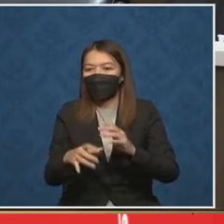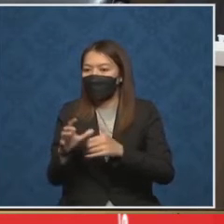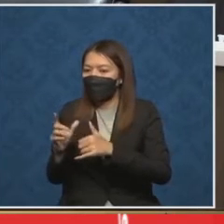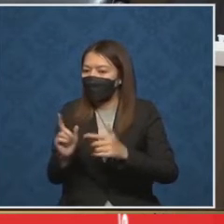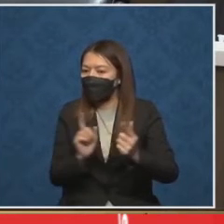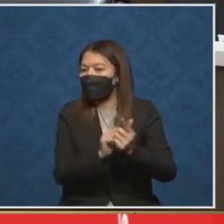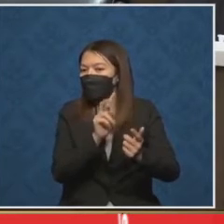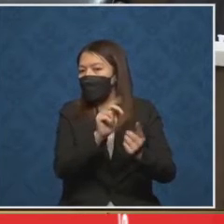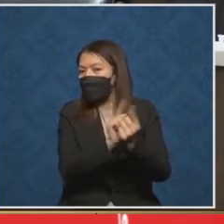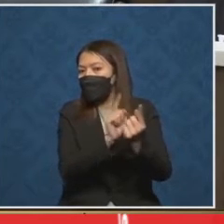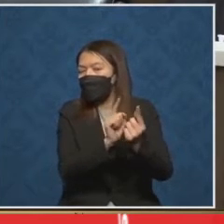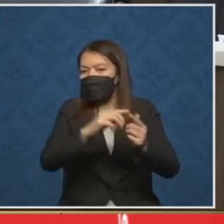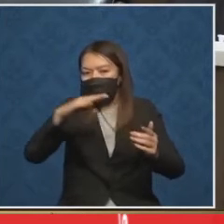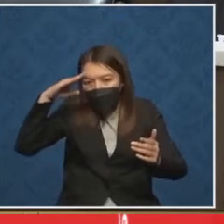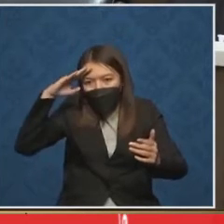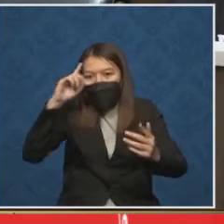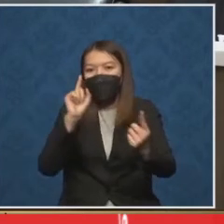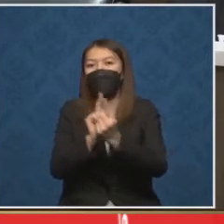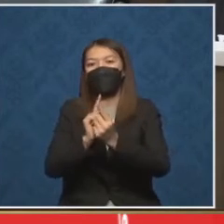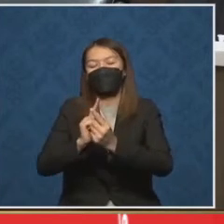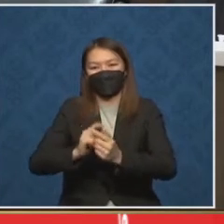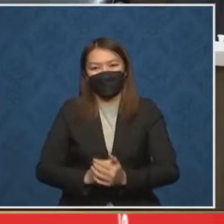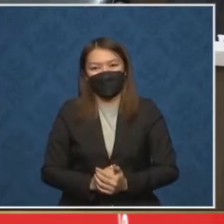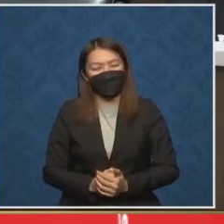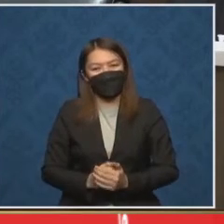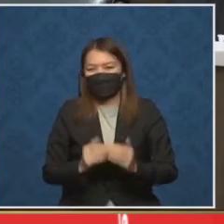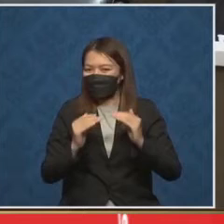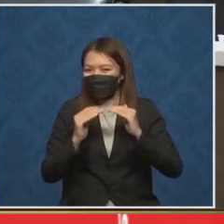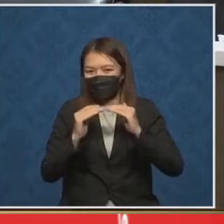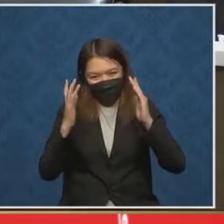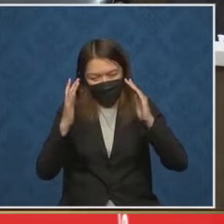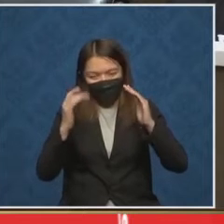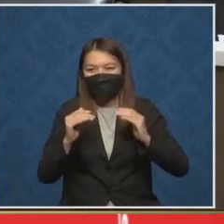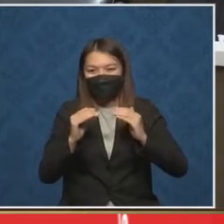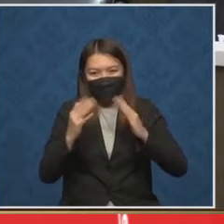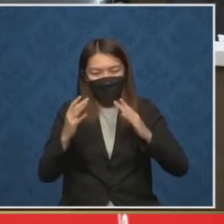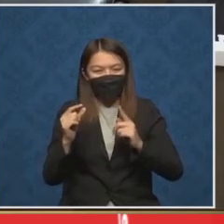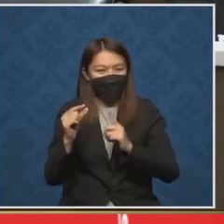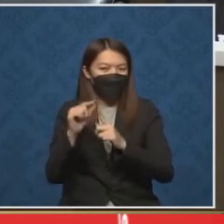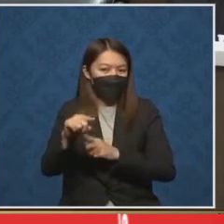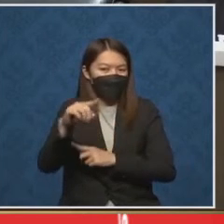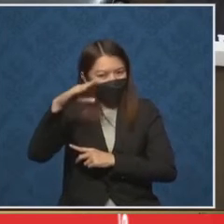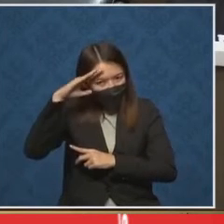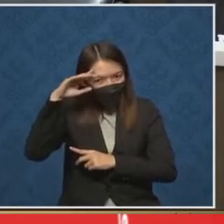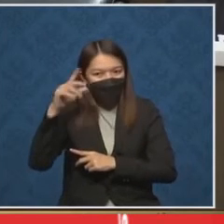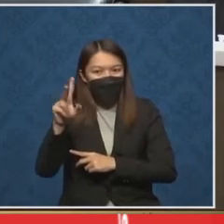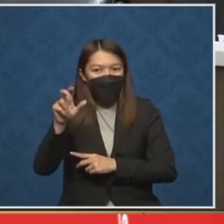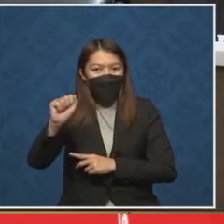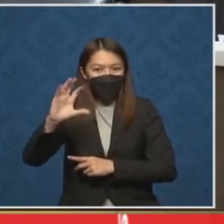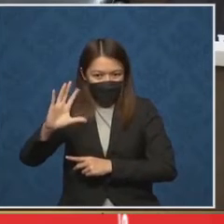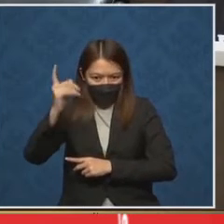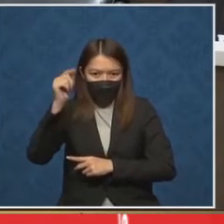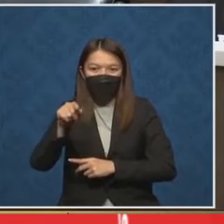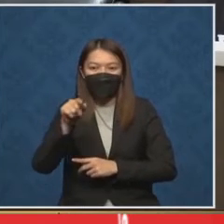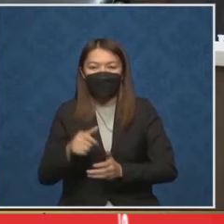เรื่องเหล่านี้มีความรู้สึกว่ามันไม่มีความเป็นธรรมแม้แต่นิดเดียวจากคำสั่งคสช.อีกเรื่องหนึ่งที่ควรจะ